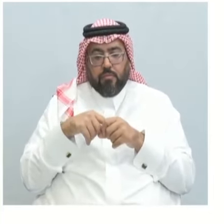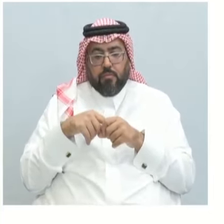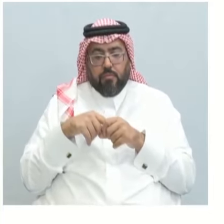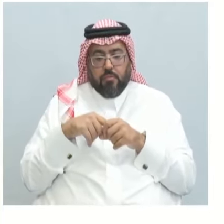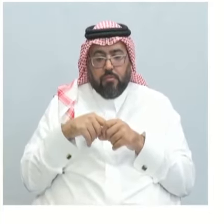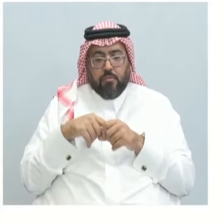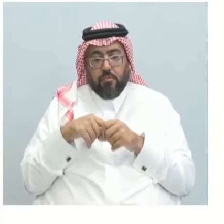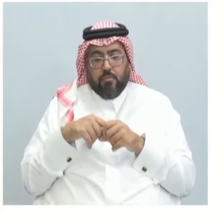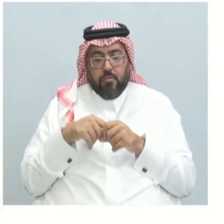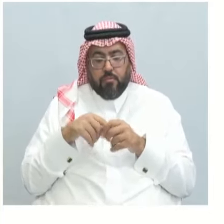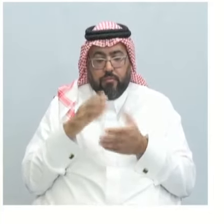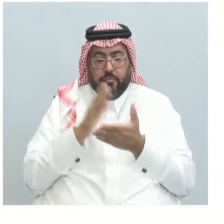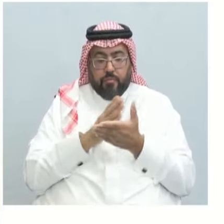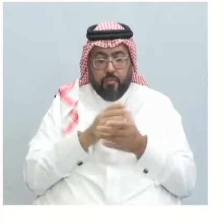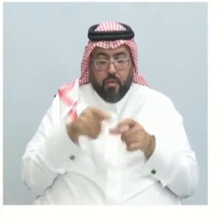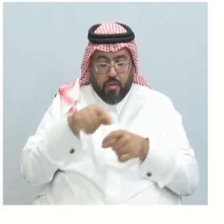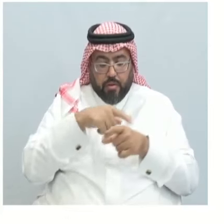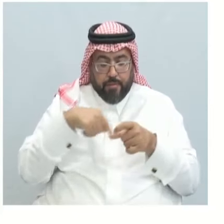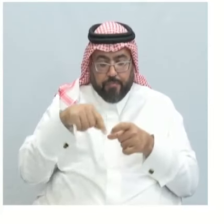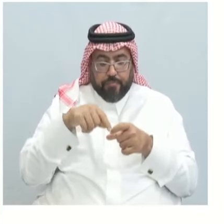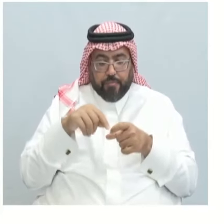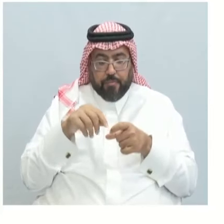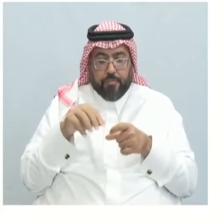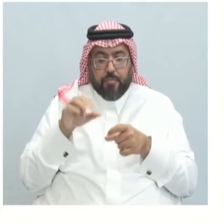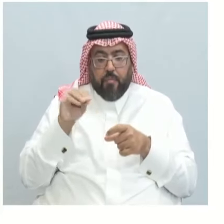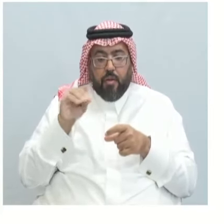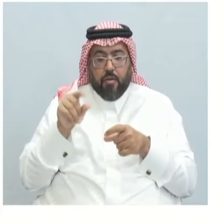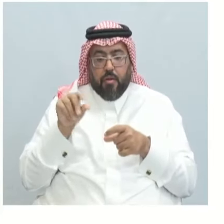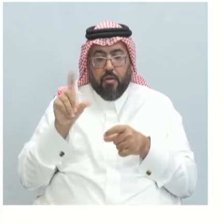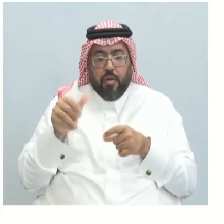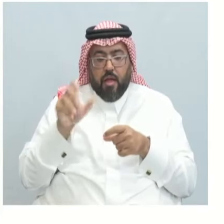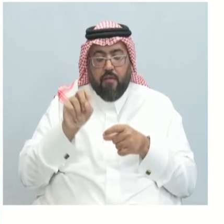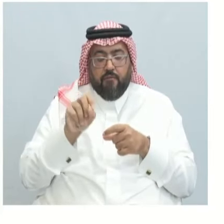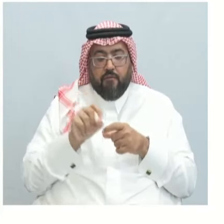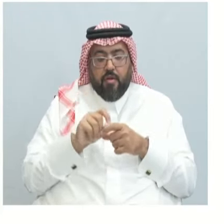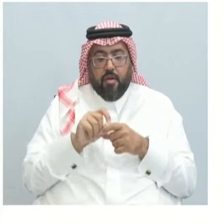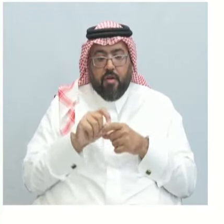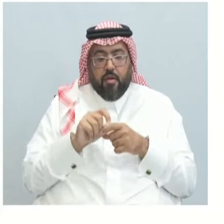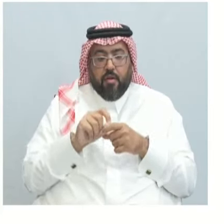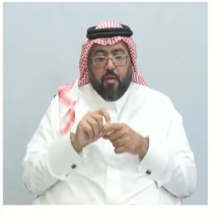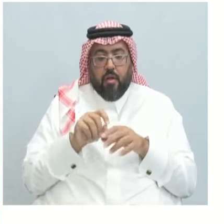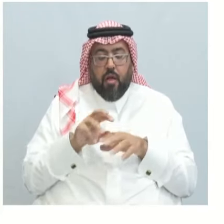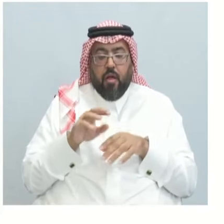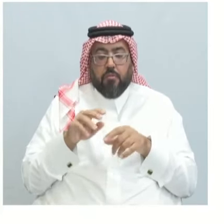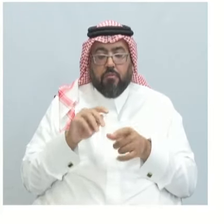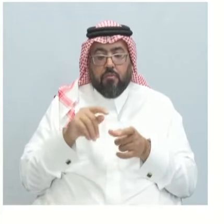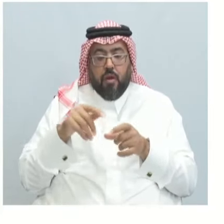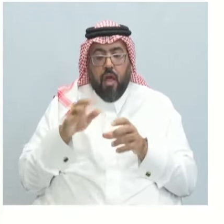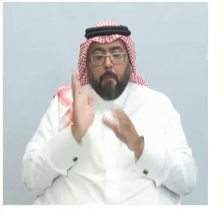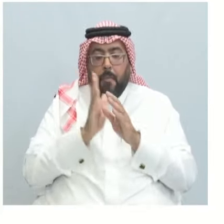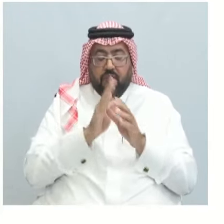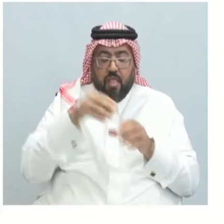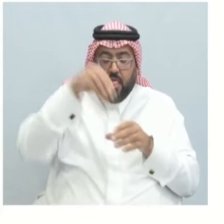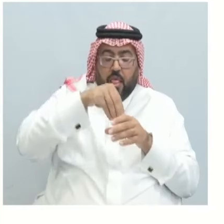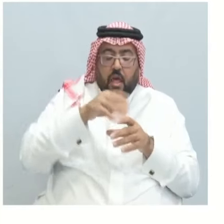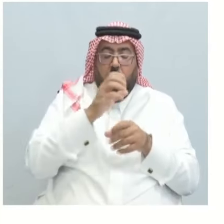دوريه تجزئه محرك اقراص هارد درايف فراجمنت شن هي حاله تتوزع فيها الملفات